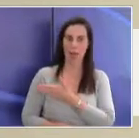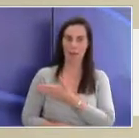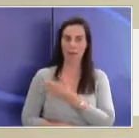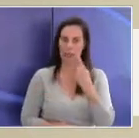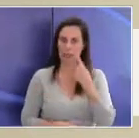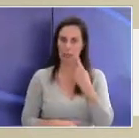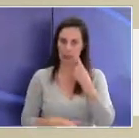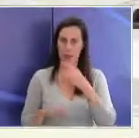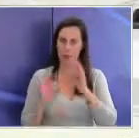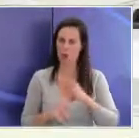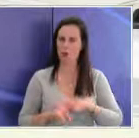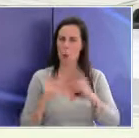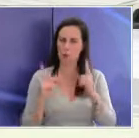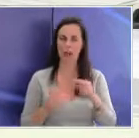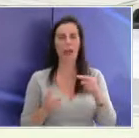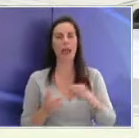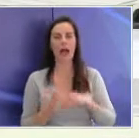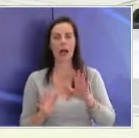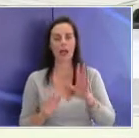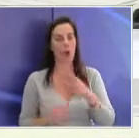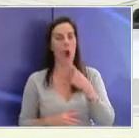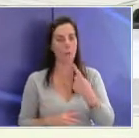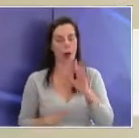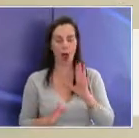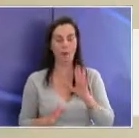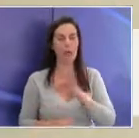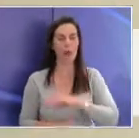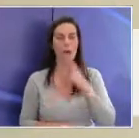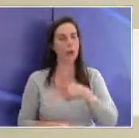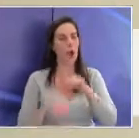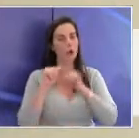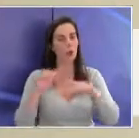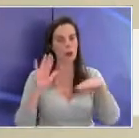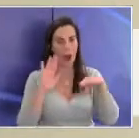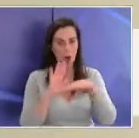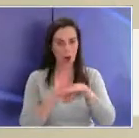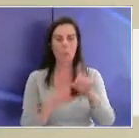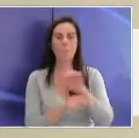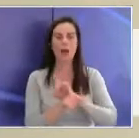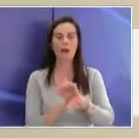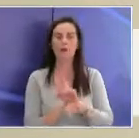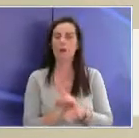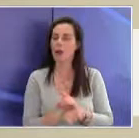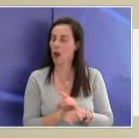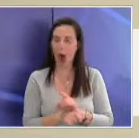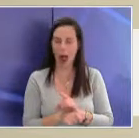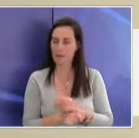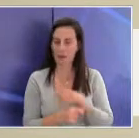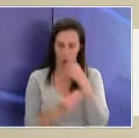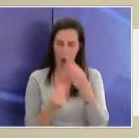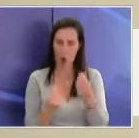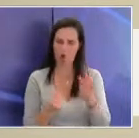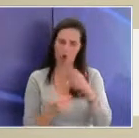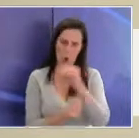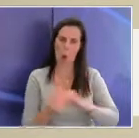ייראה כבר ממש מוזר, ולכן גם יוצאת הבהרה מישראל ביתנו שאומרת, אנחנו תומכים בחוק לבינתיים, לא אומר שאנחנו לא חושדים שיש איזושהי